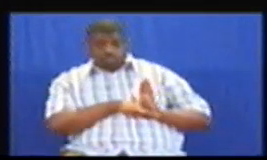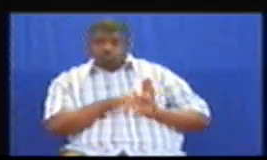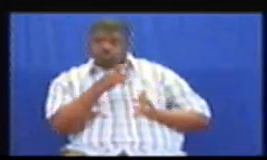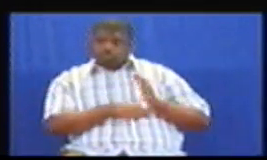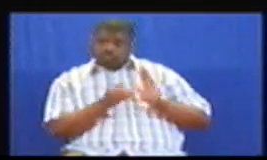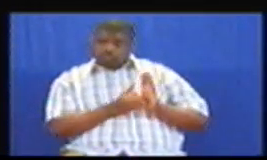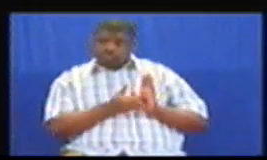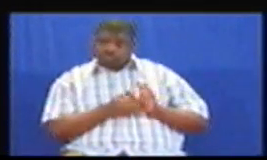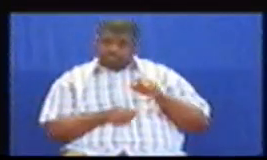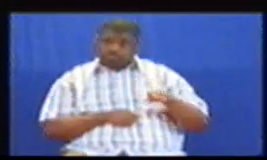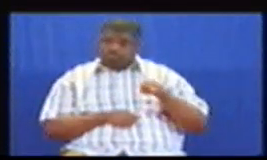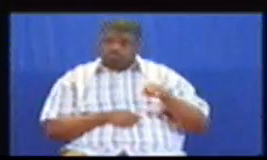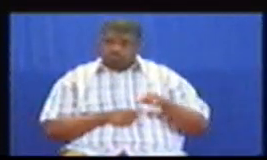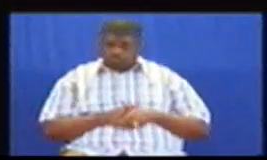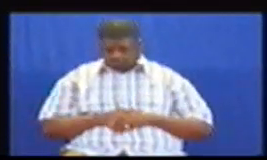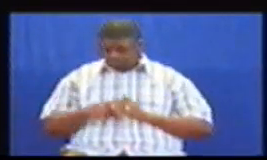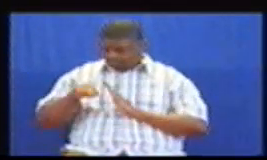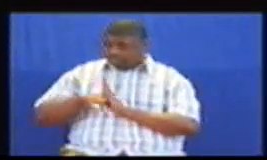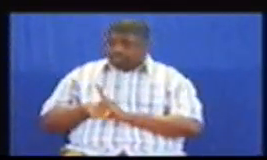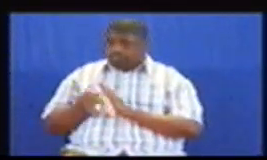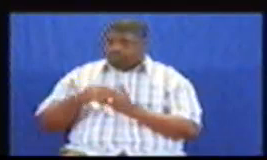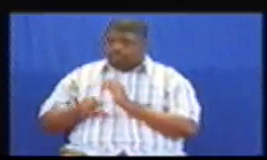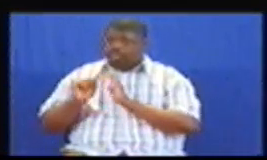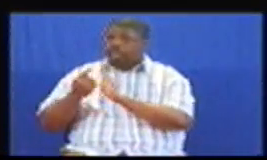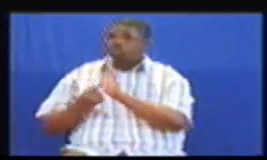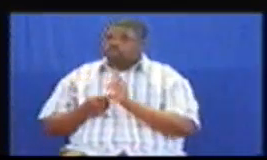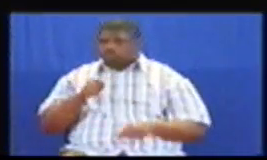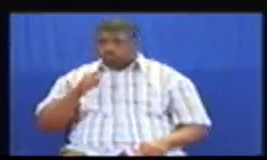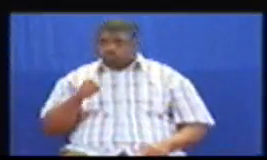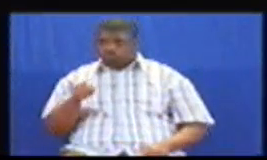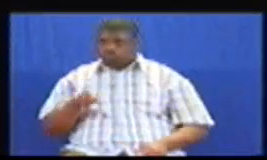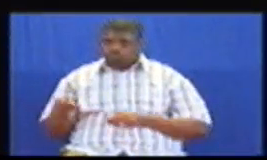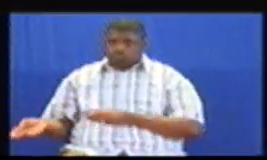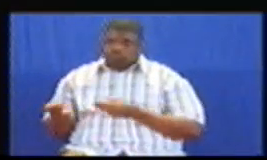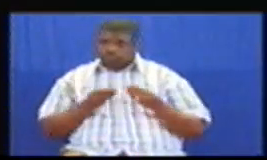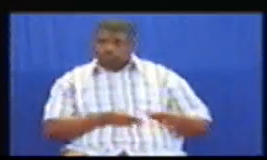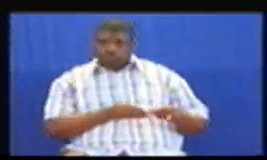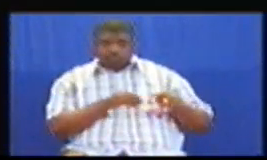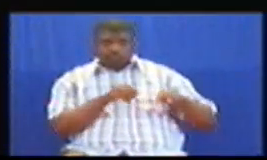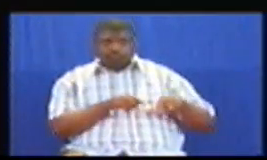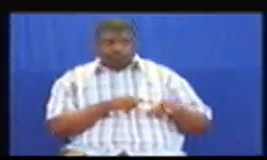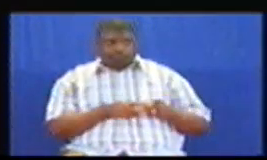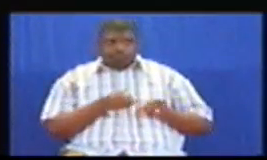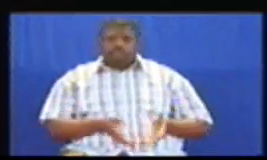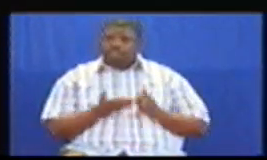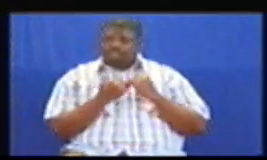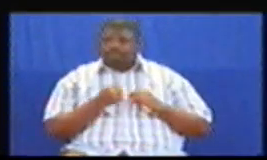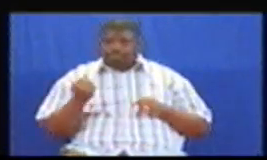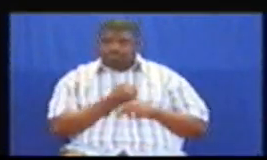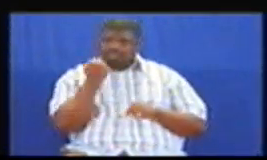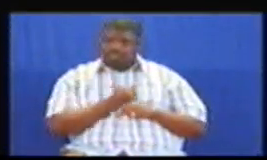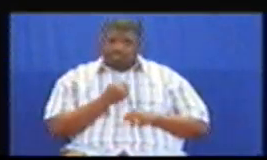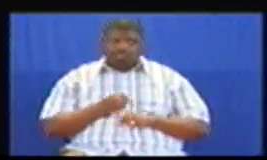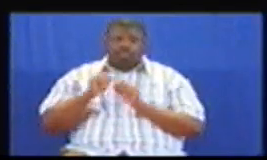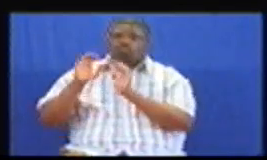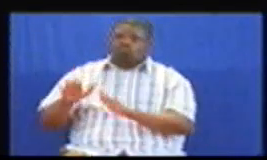sheria hizo hizo, na uko utaratibu katika kanuni hizo hizo wa kuzileta hizo consensus na ili ziweze kufanyiwa kazi na bunge hili.